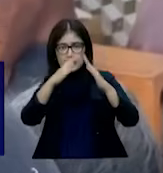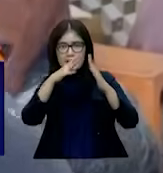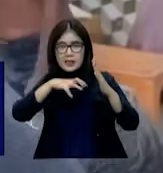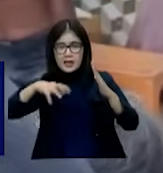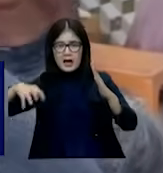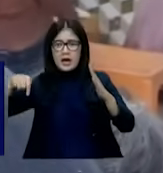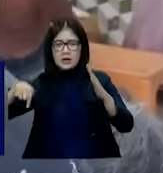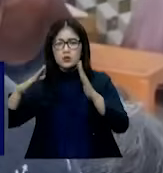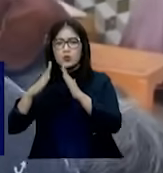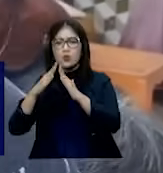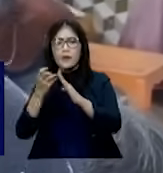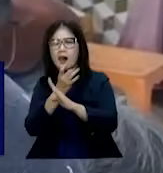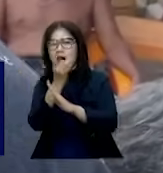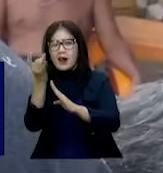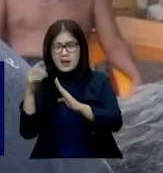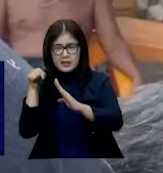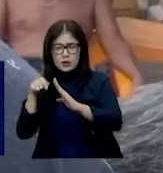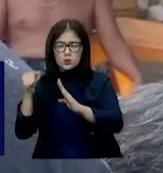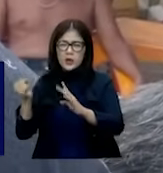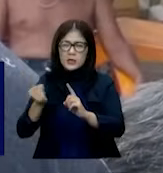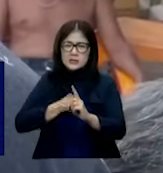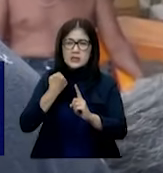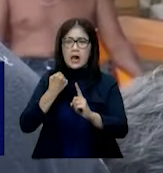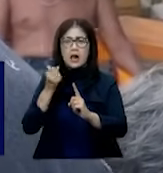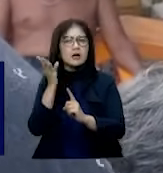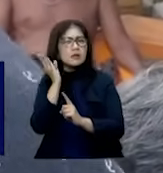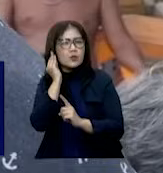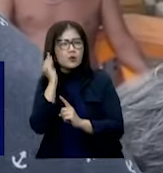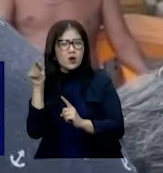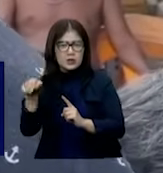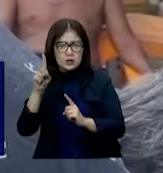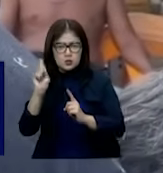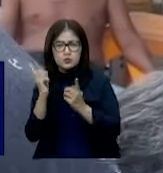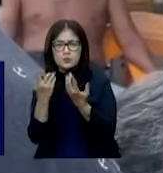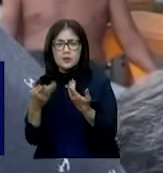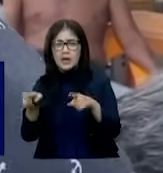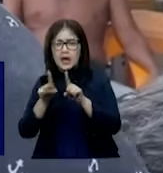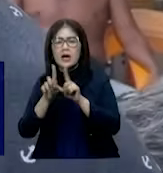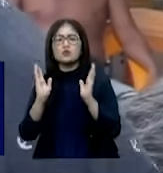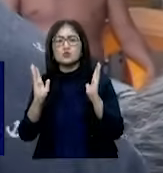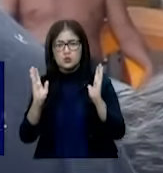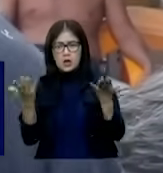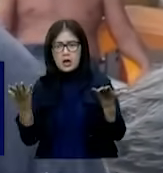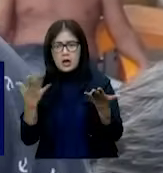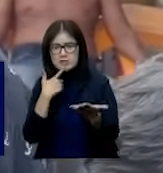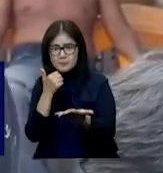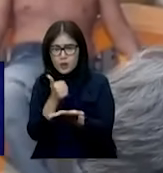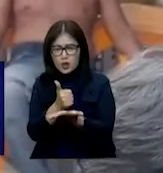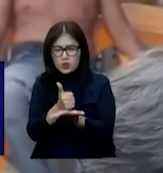terbakar, kemudian dia langsung lari. Jadi pernah mengancam apabila dia tidak